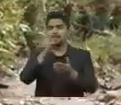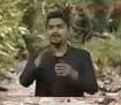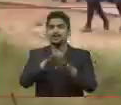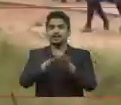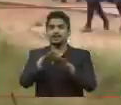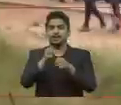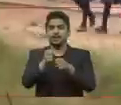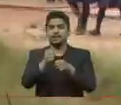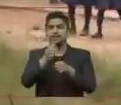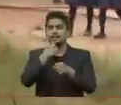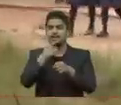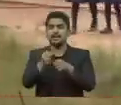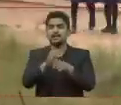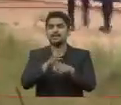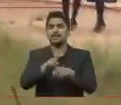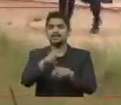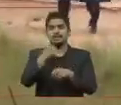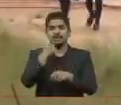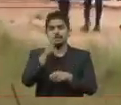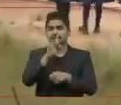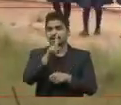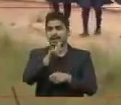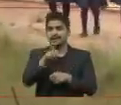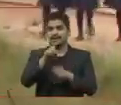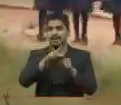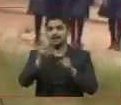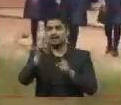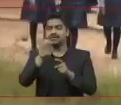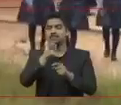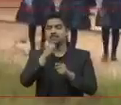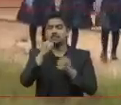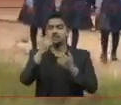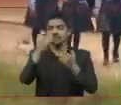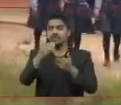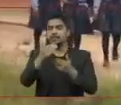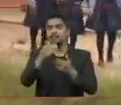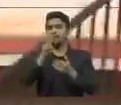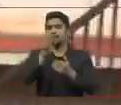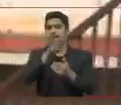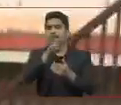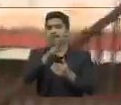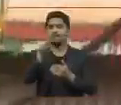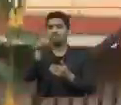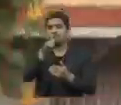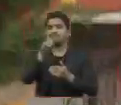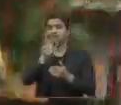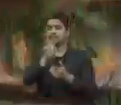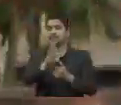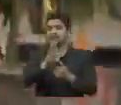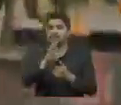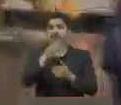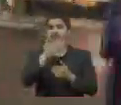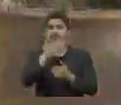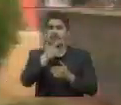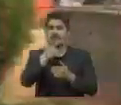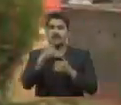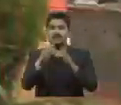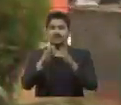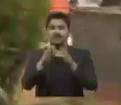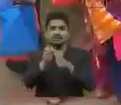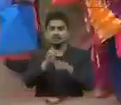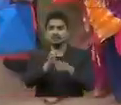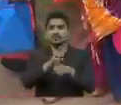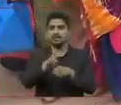बेलायती भेरिएन्ट देखिएको छ। यीमध्ये 11 देखि 20 वर्षसम्मका 22% रहेका छन्। धेरै बालबालिकामा बेलायती भेरिएन्टको सङ्क्रमण